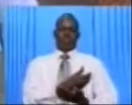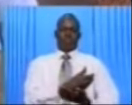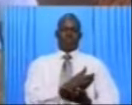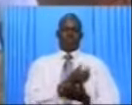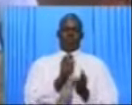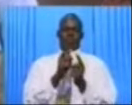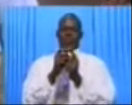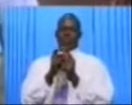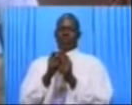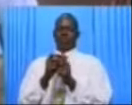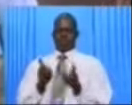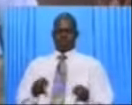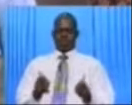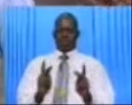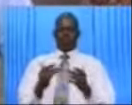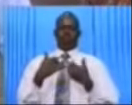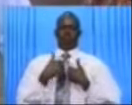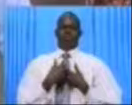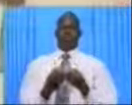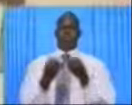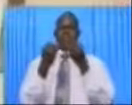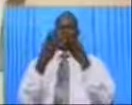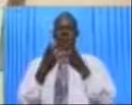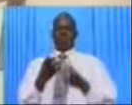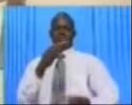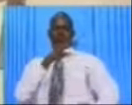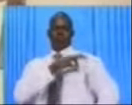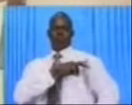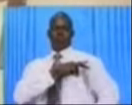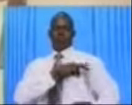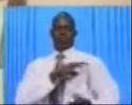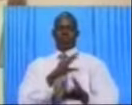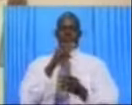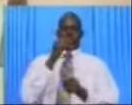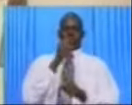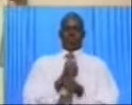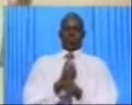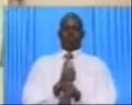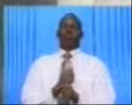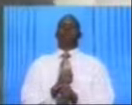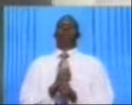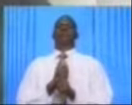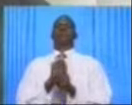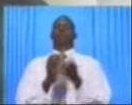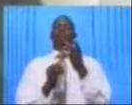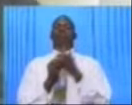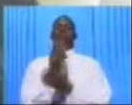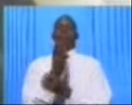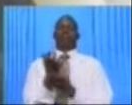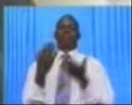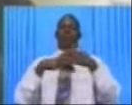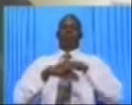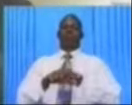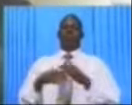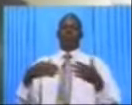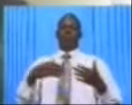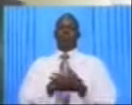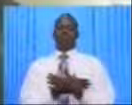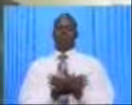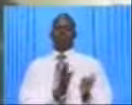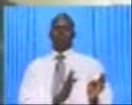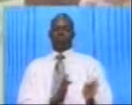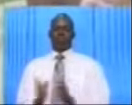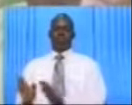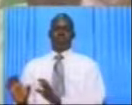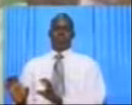puis, ça va nous permettre aussi d'avoir beaucoup de bénéfices. À partir de cette année, le pôle de croissance de Bagré rentre dans une nouvelle phase. La